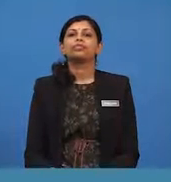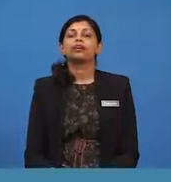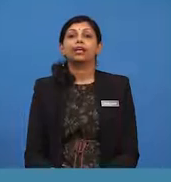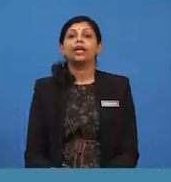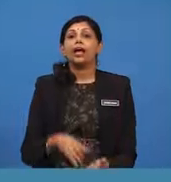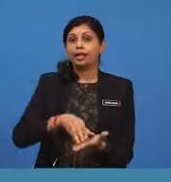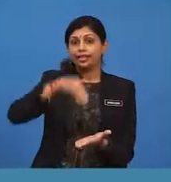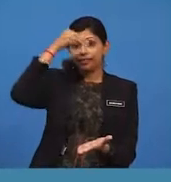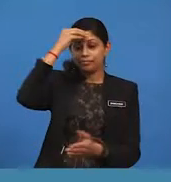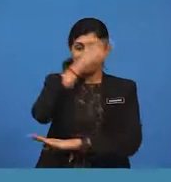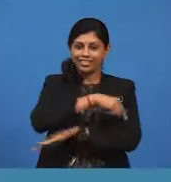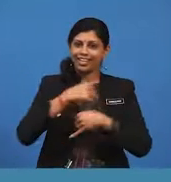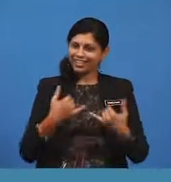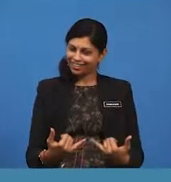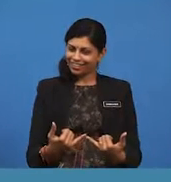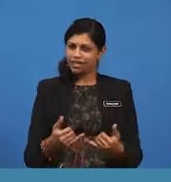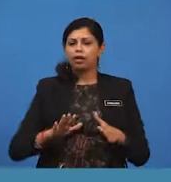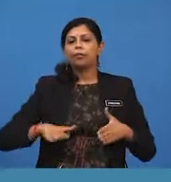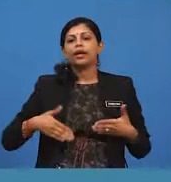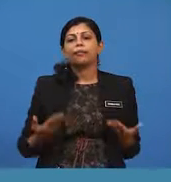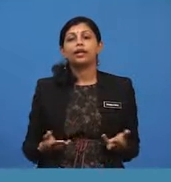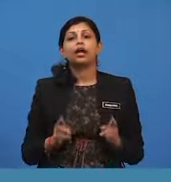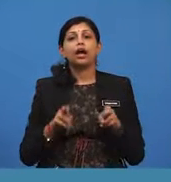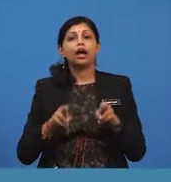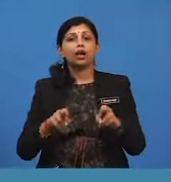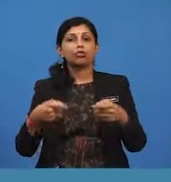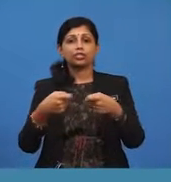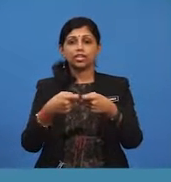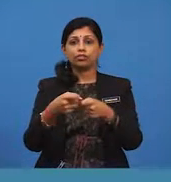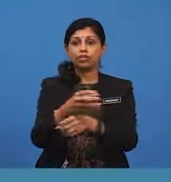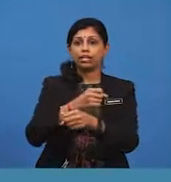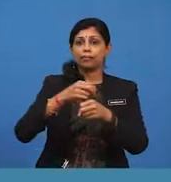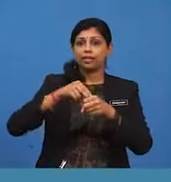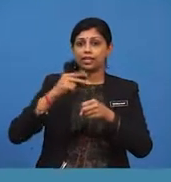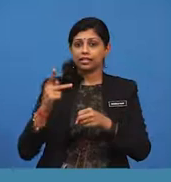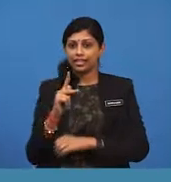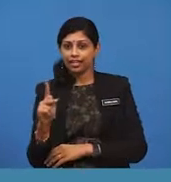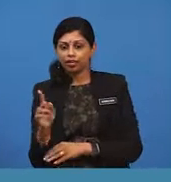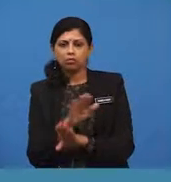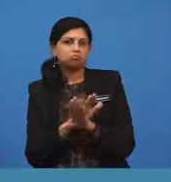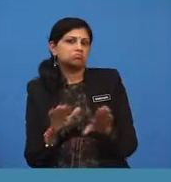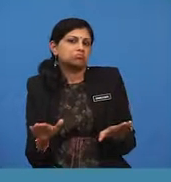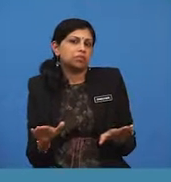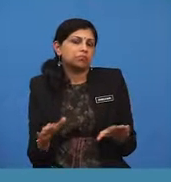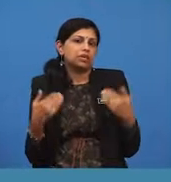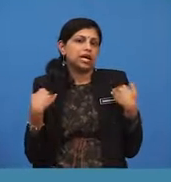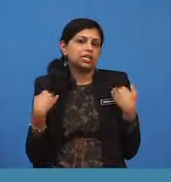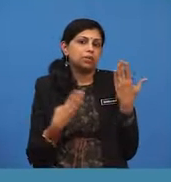iaitu bagaimana arus elektrik dapat dihasilkan tanpa menggunakan bekalan